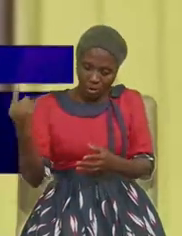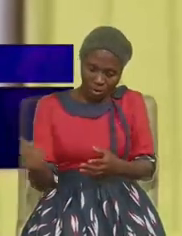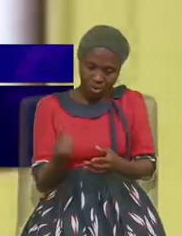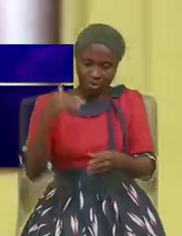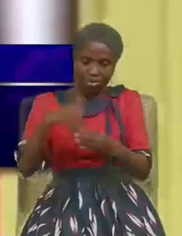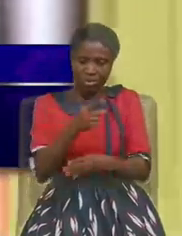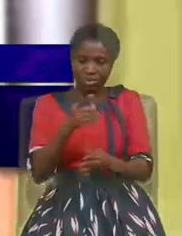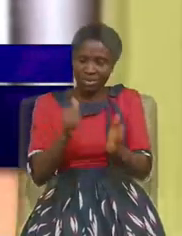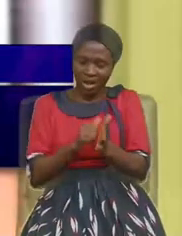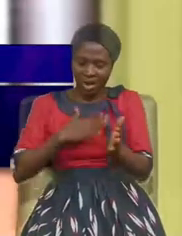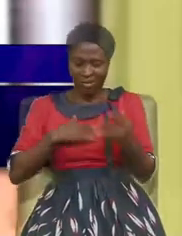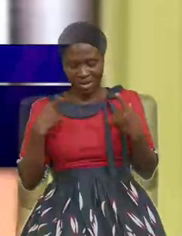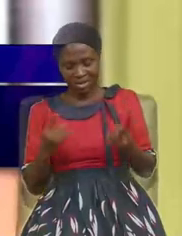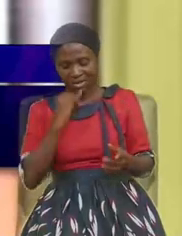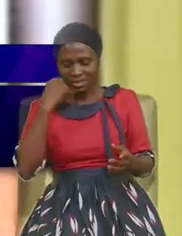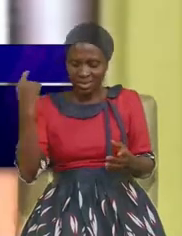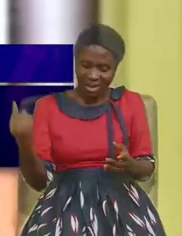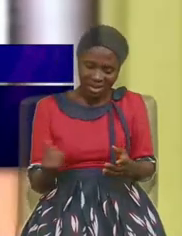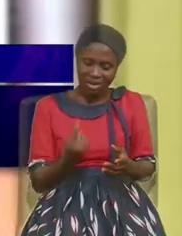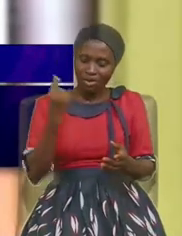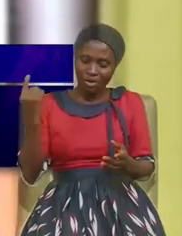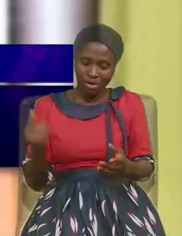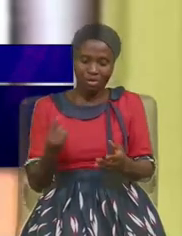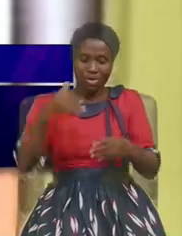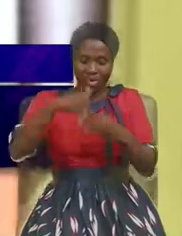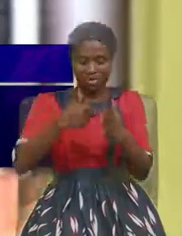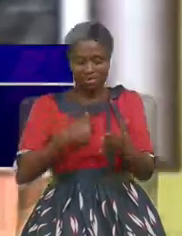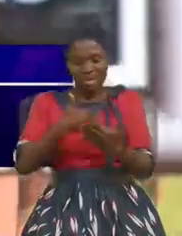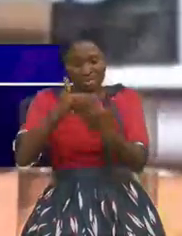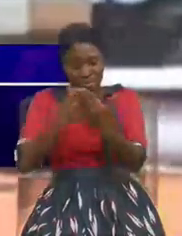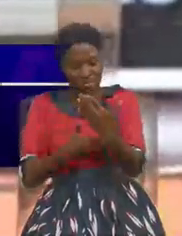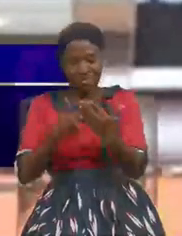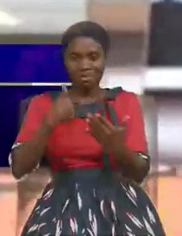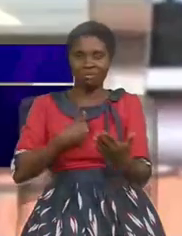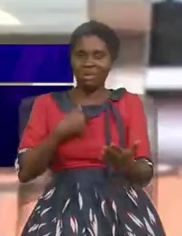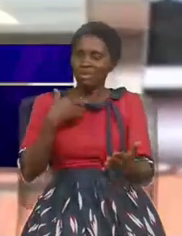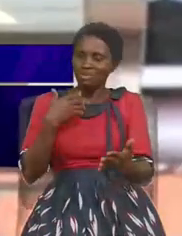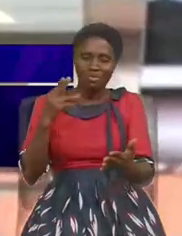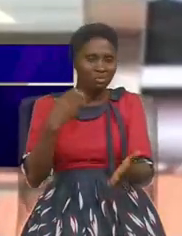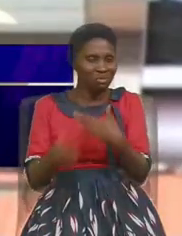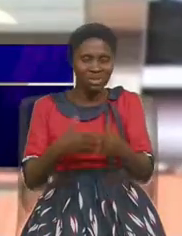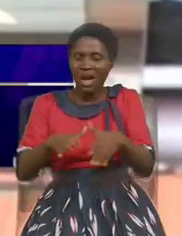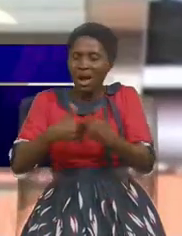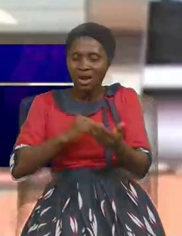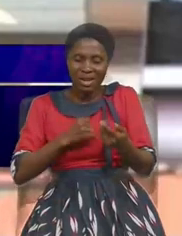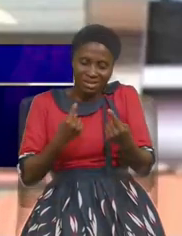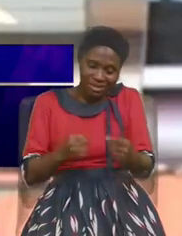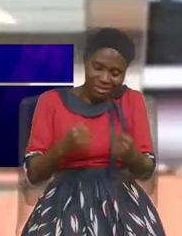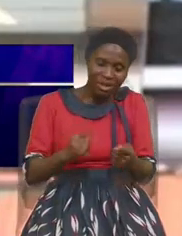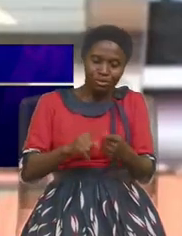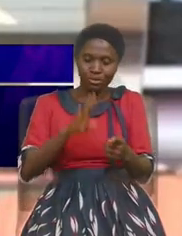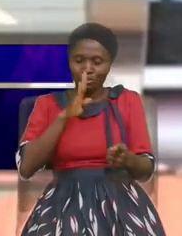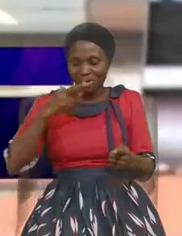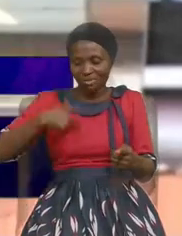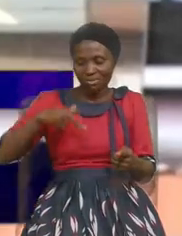Peu importe ce que je fais, peu importe ce que j'essaie et peu importe les efforts que je fais pour être religieux,